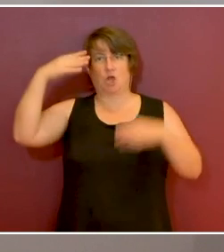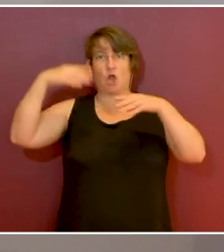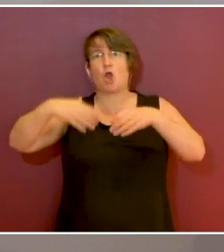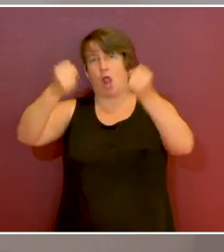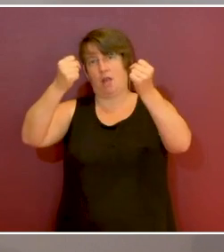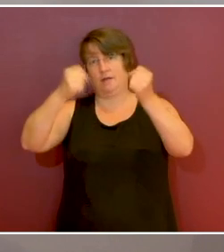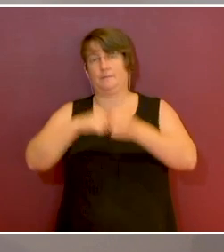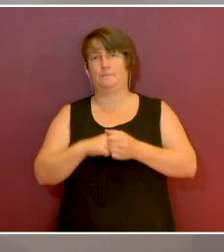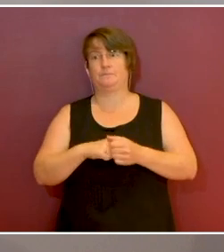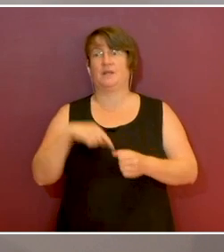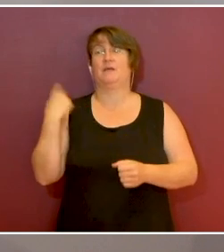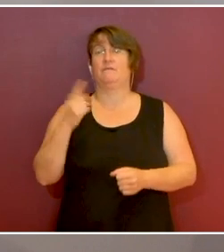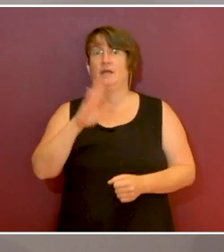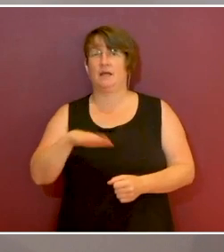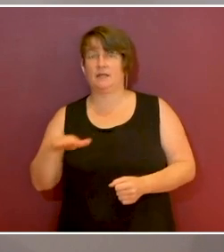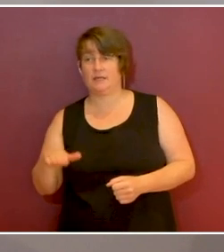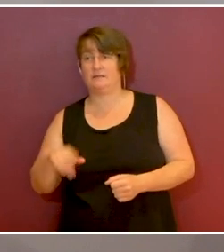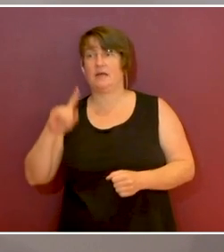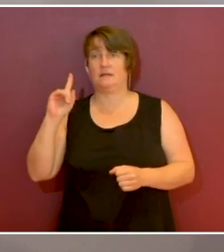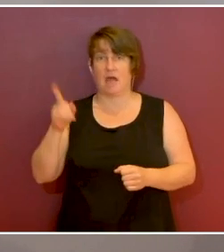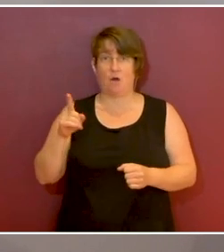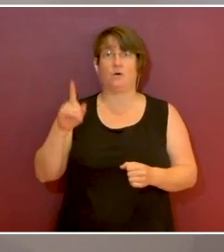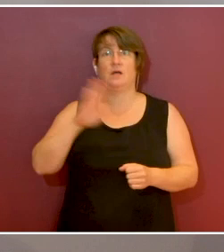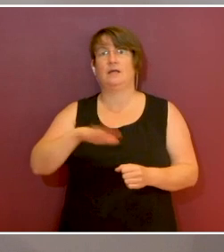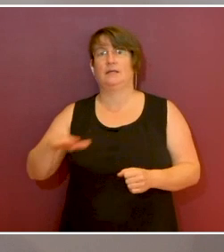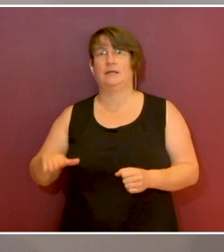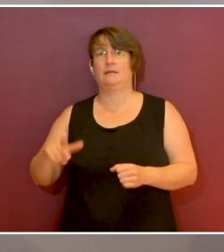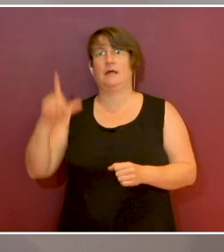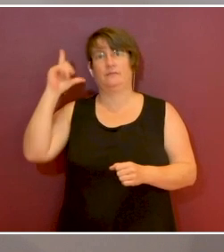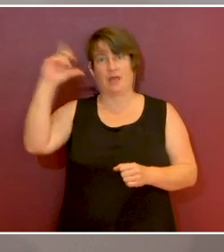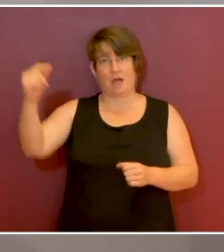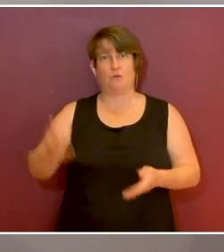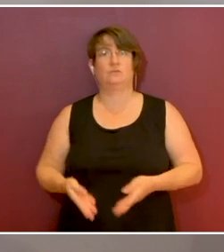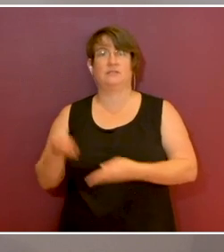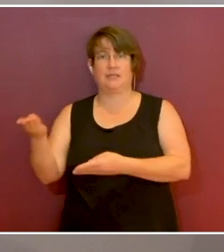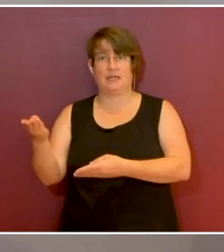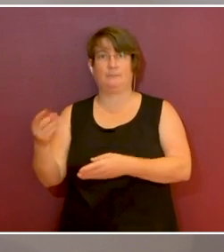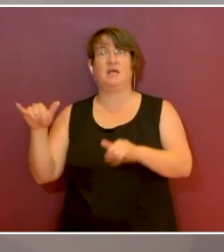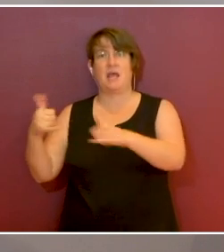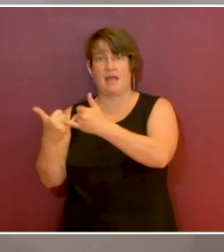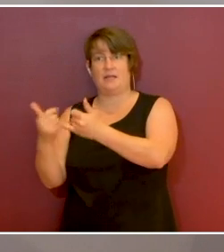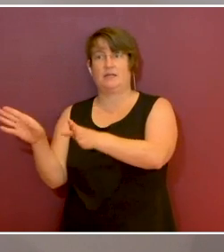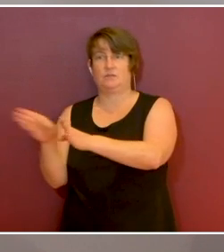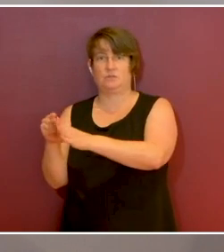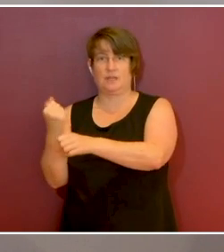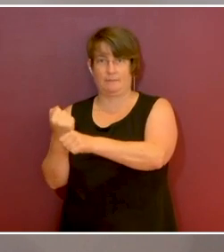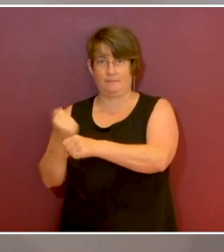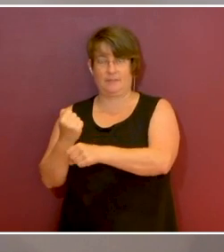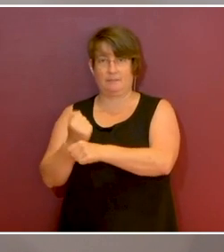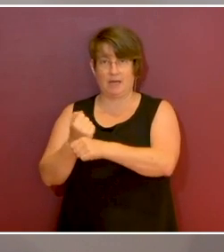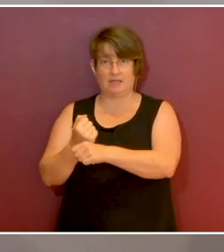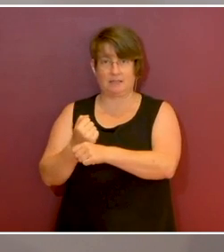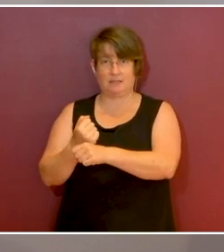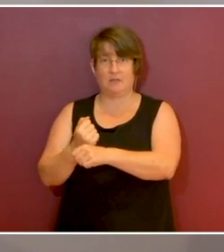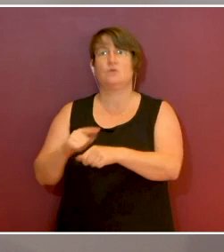Kindern auch die Abstrichtupfer mit nach Hause gegeben. Dann haben die Eltern das mit denen zusammen gemacht, dass die Proben gewonnen haben. Und wir